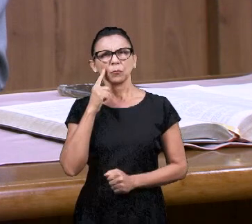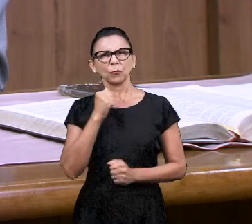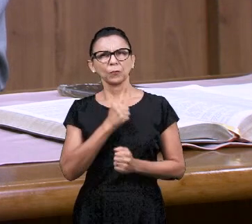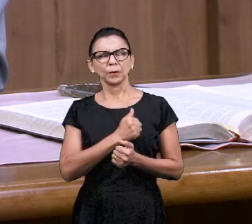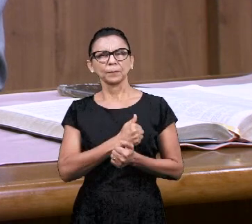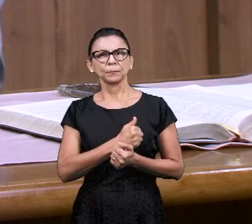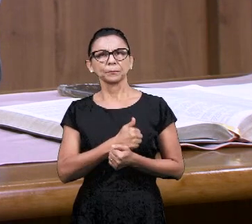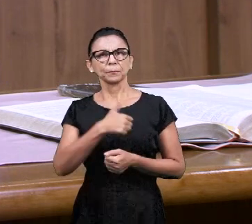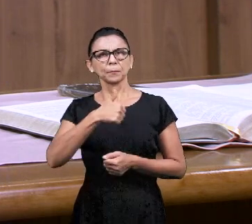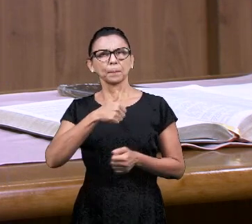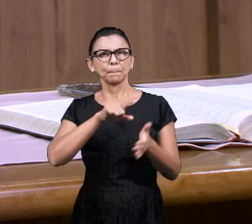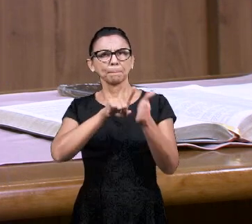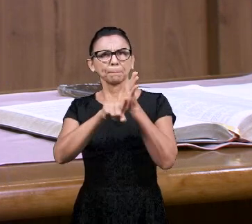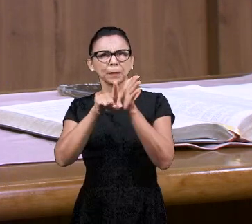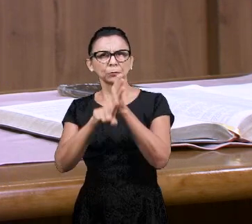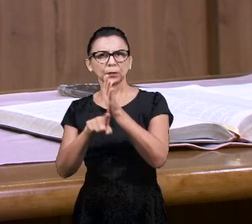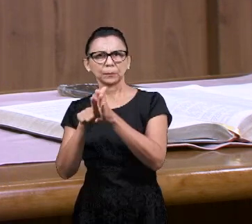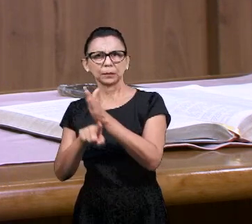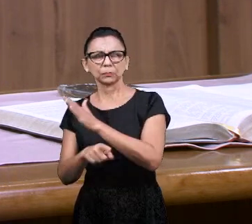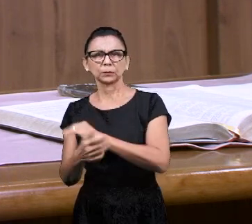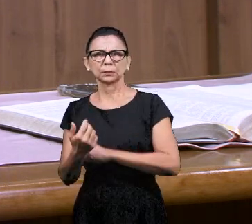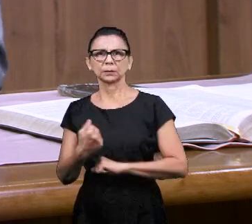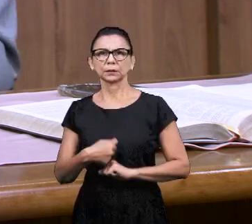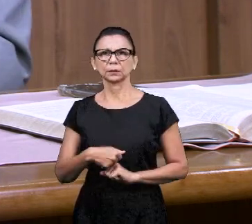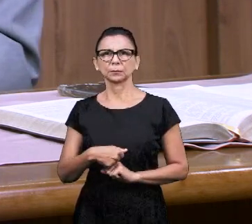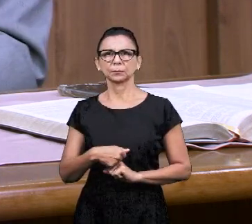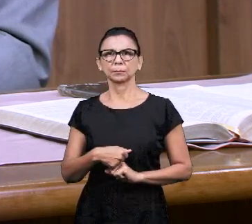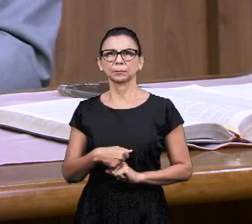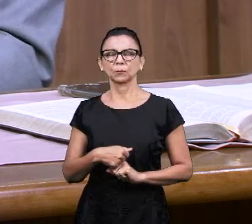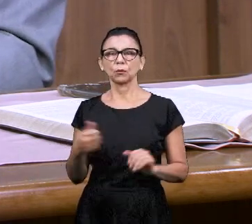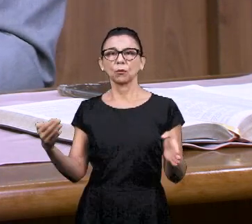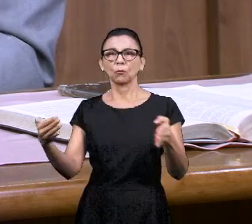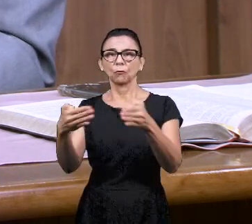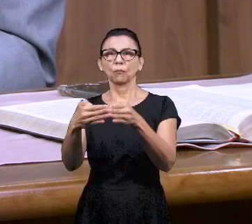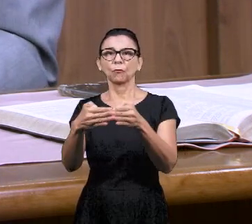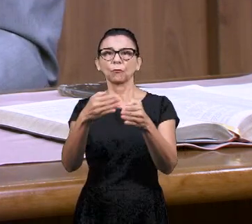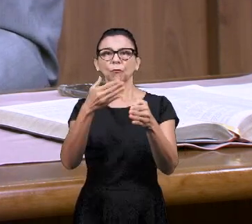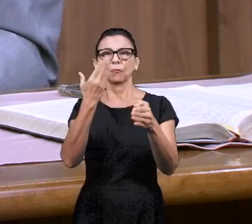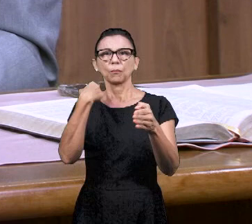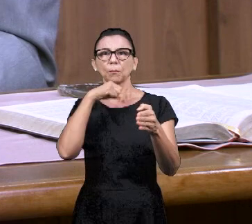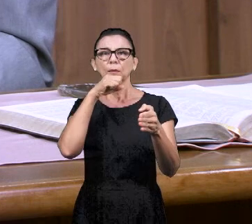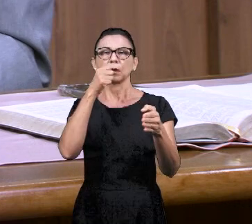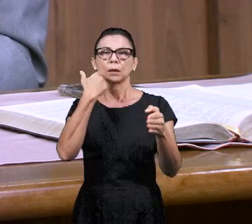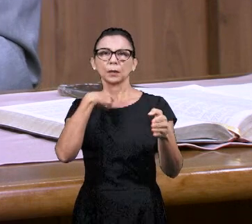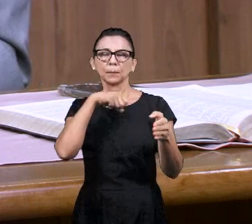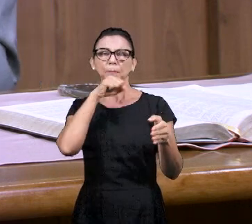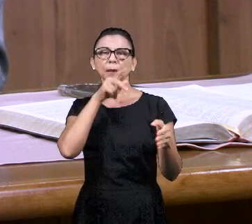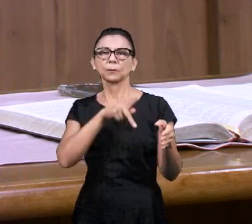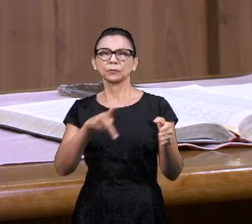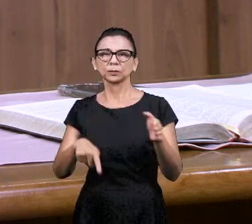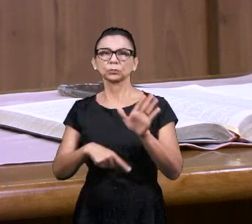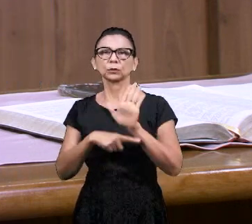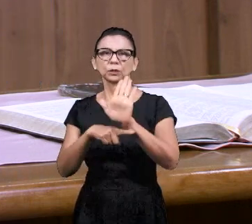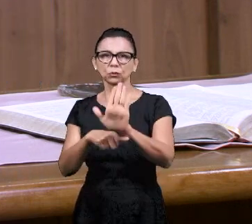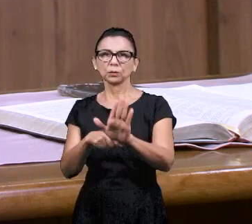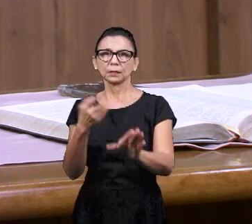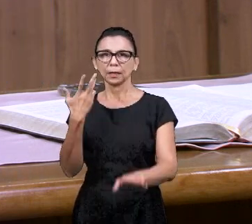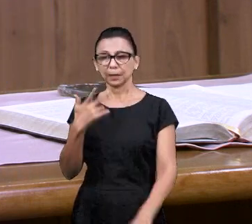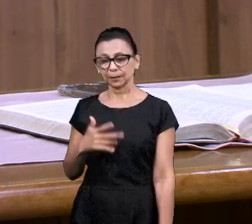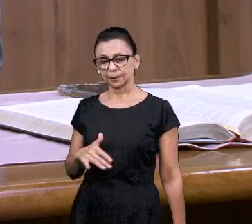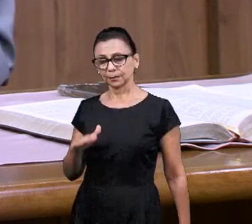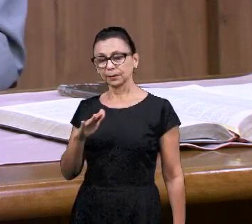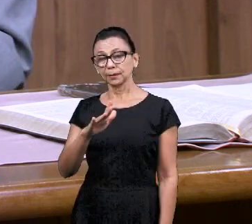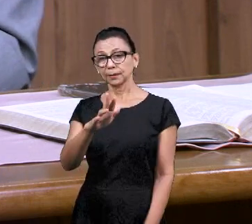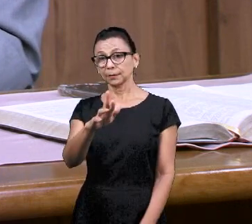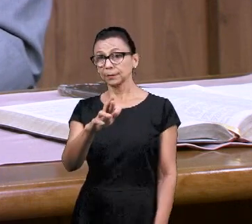questions sont liées en orientation pour les parents. Les parents et les professeurs doivent aider les enfants petits dans